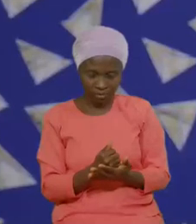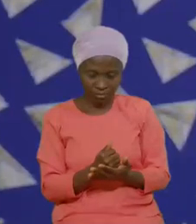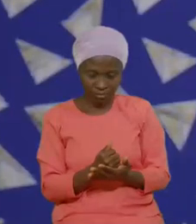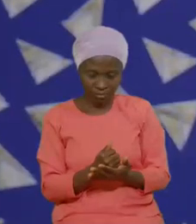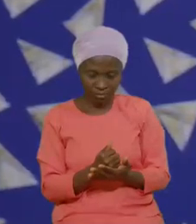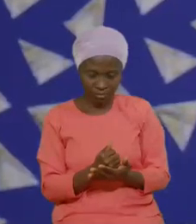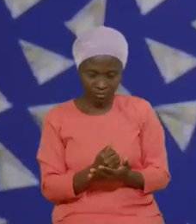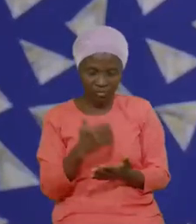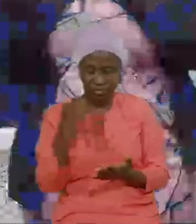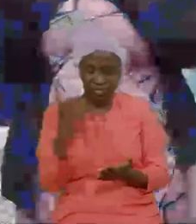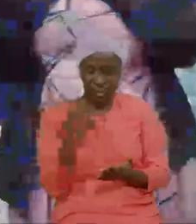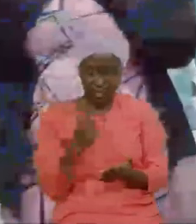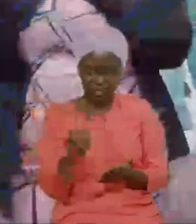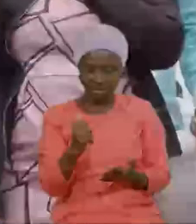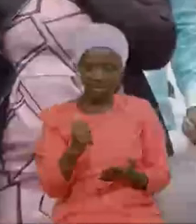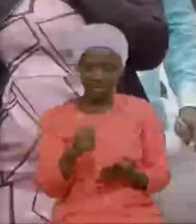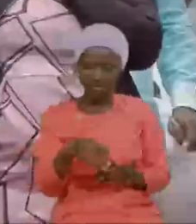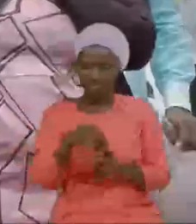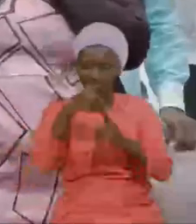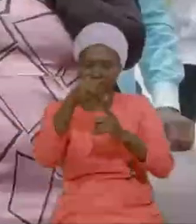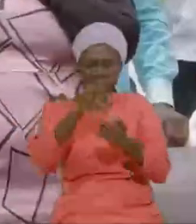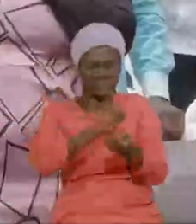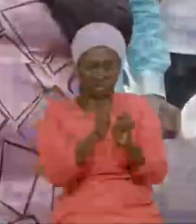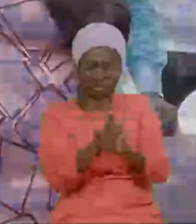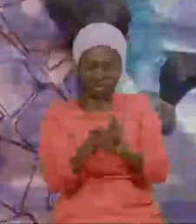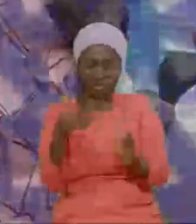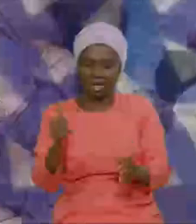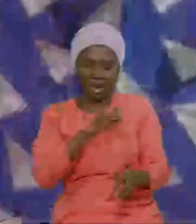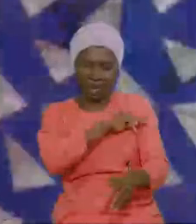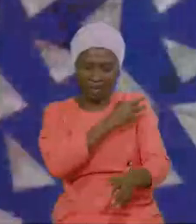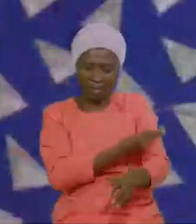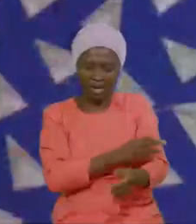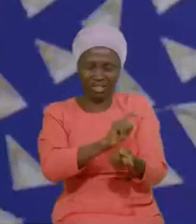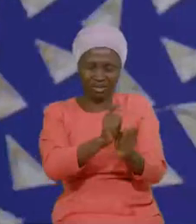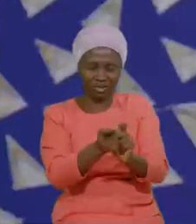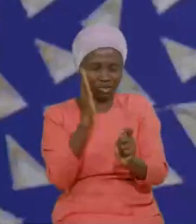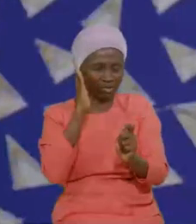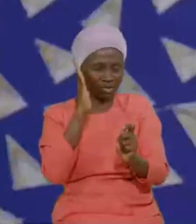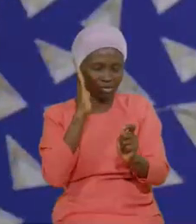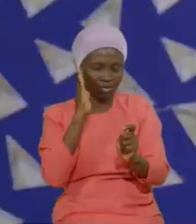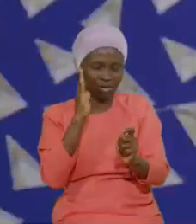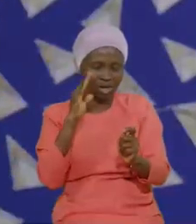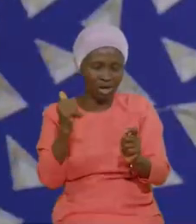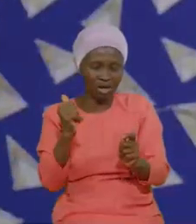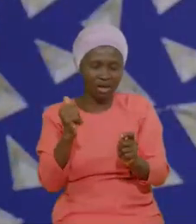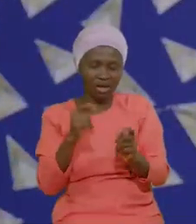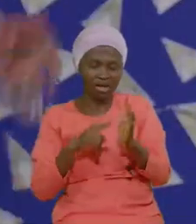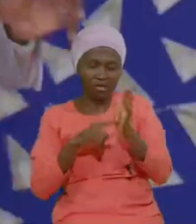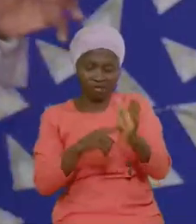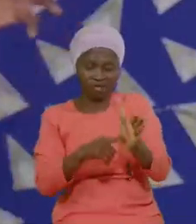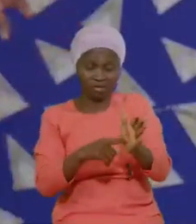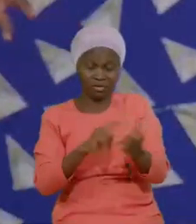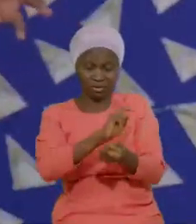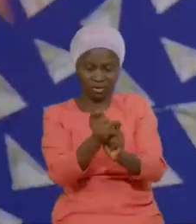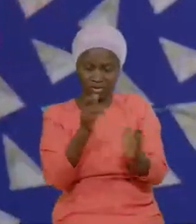A definite change. A mighty un changement défini. A visible, un puissant